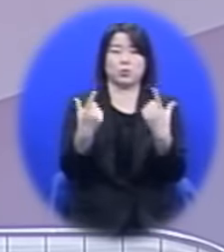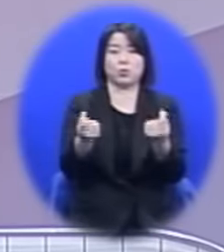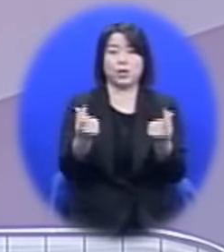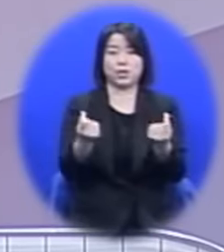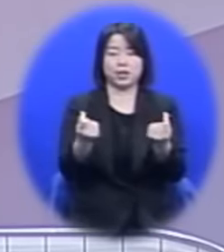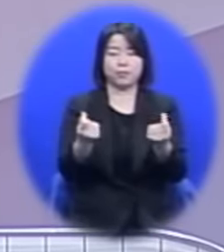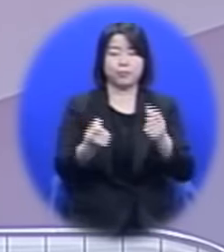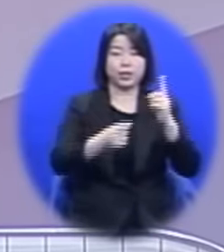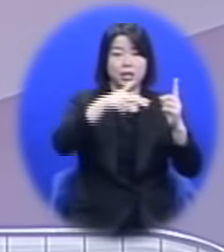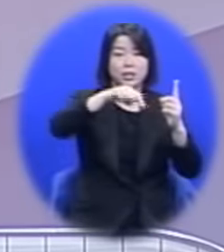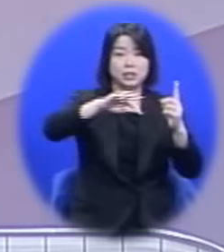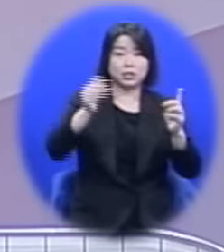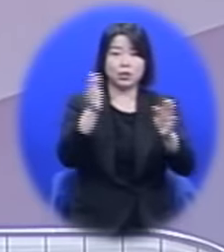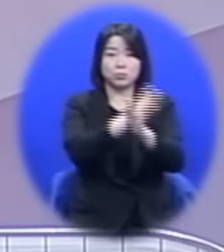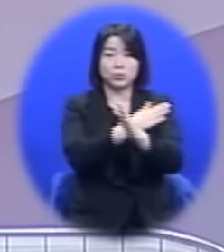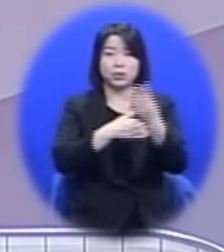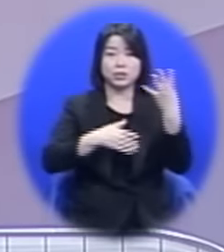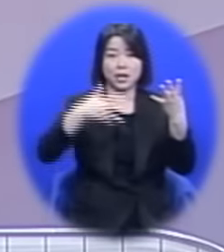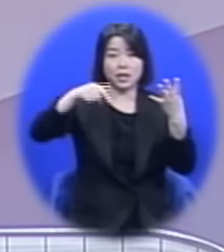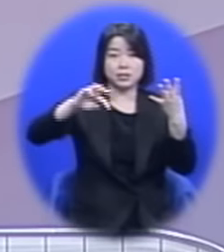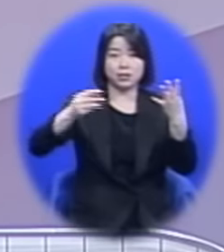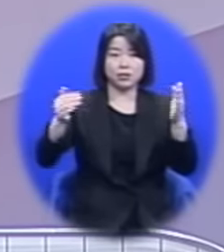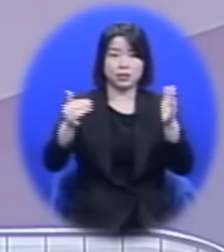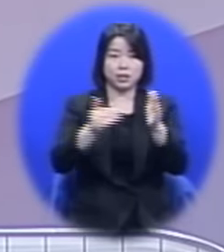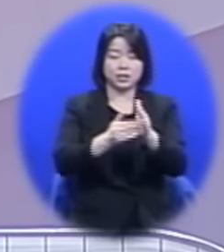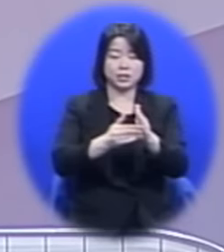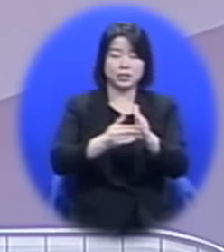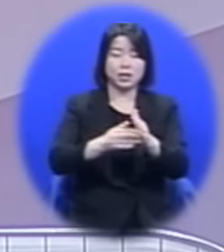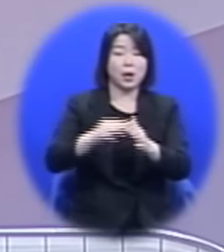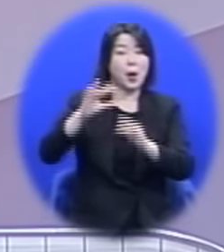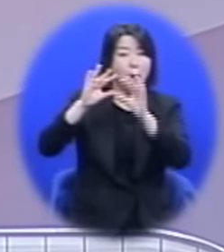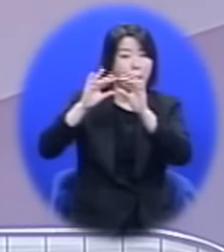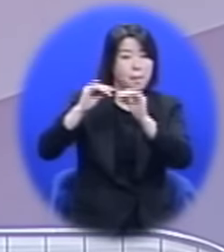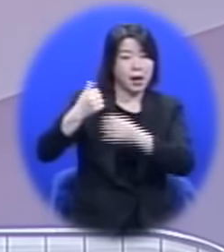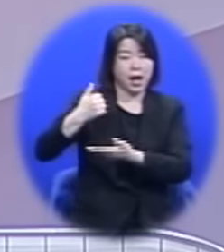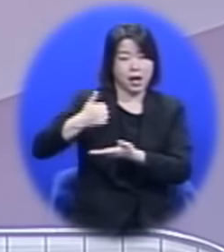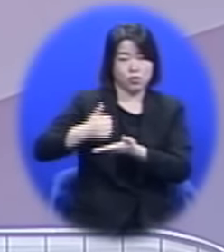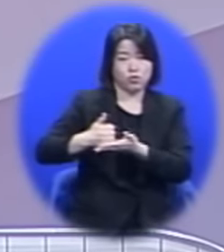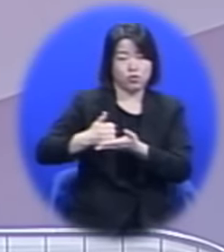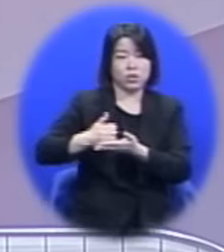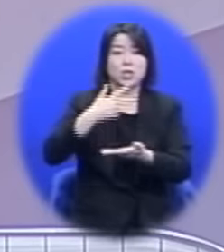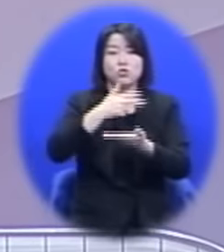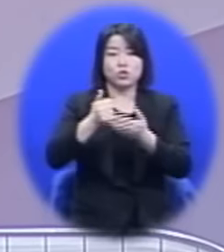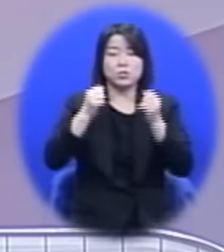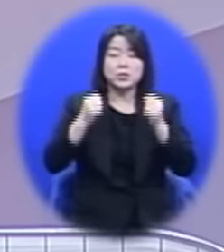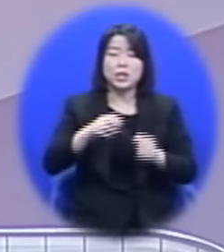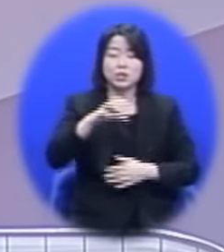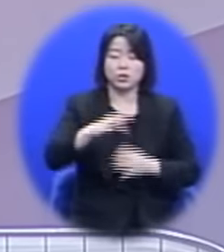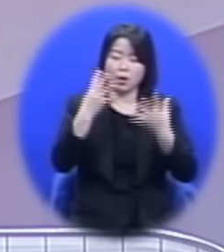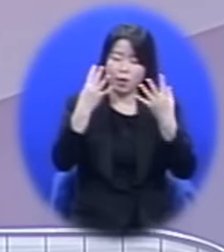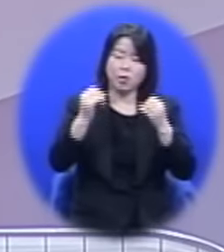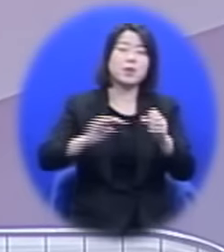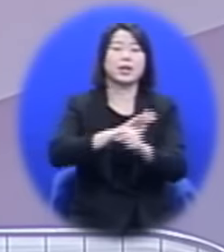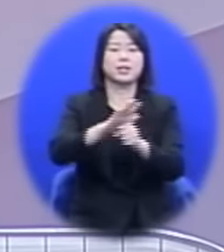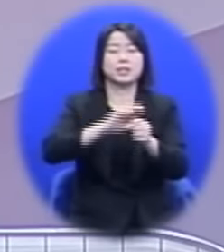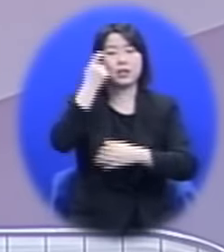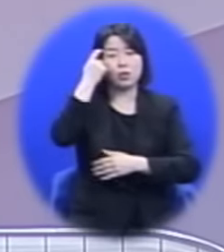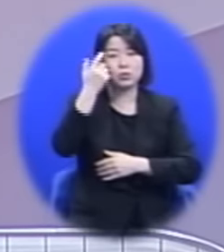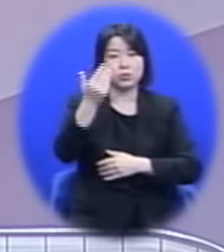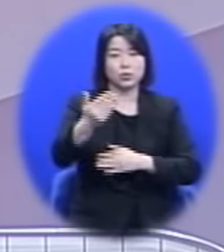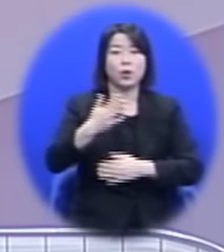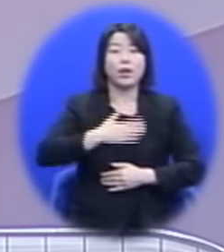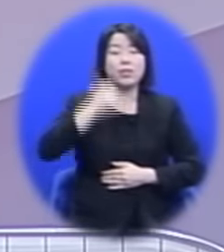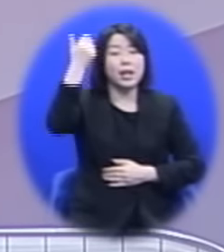1절부터 4절까지는 이렇게 노래합니다. 만군의 주님, 주님이 계신 곳이 얼마나 사랑스러운지요. 내